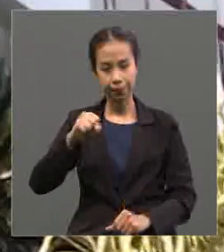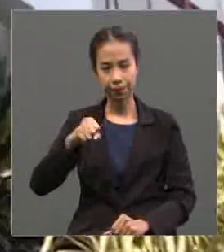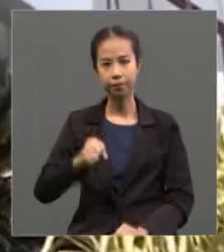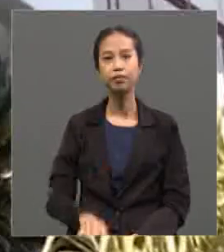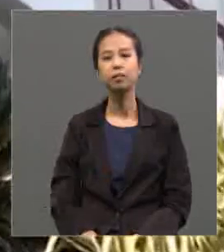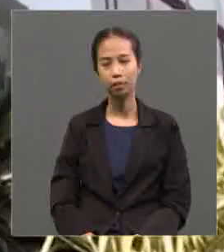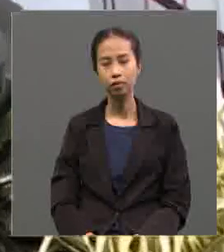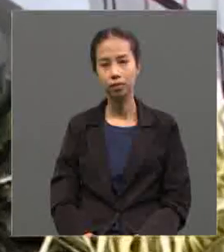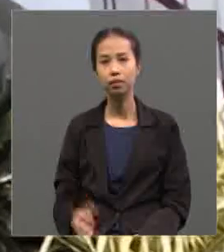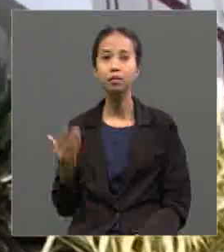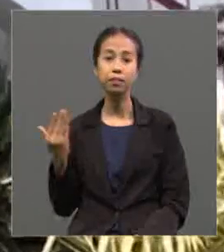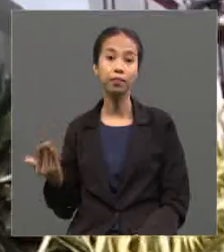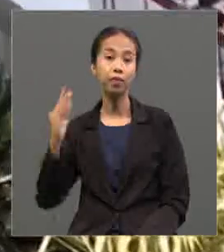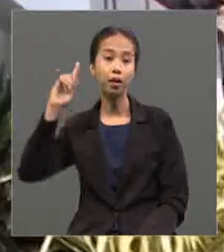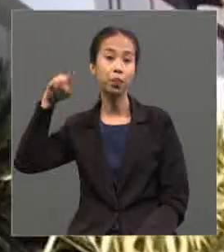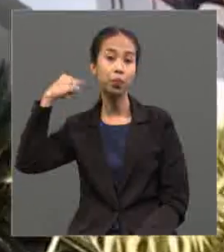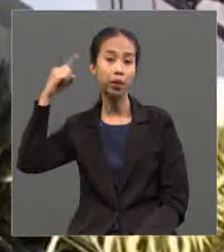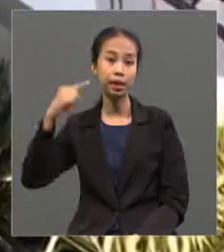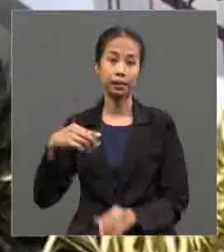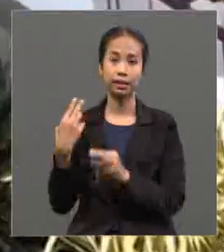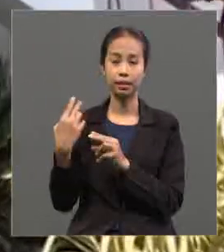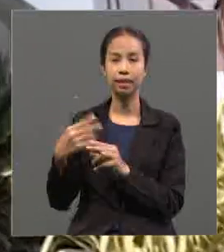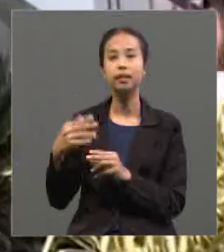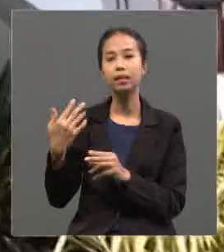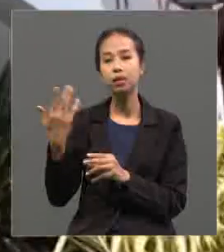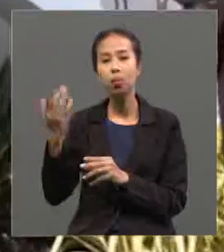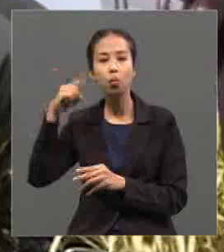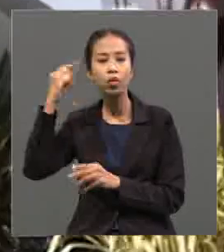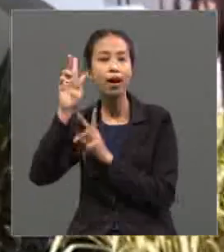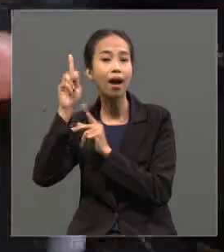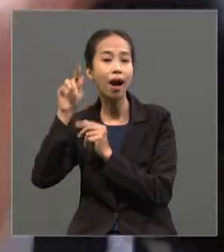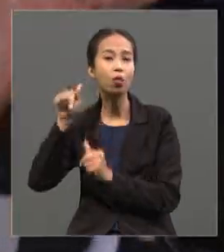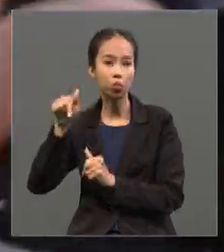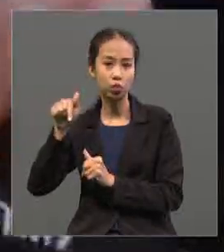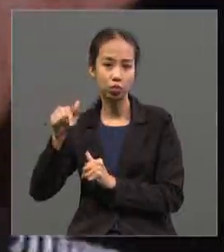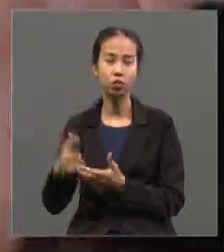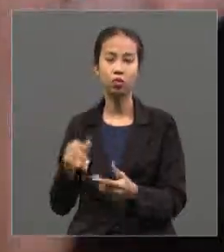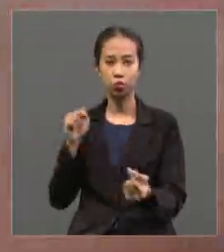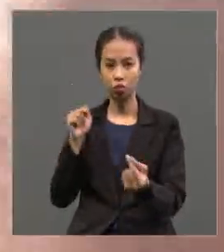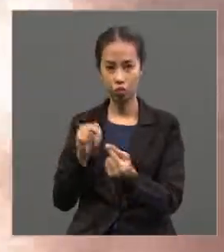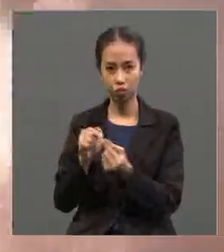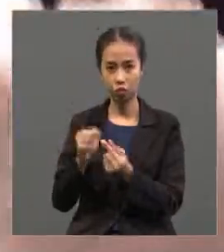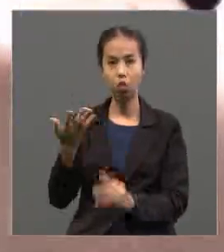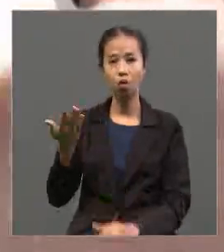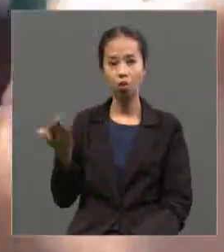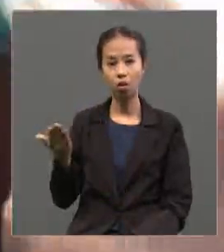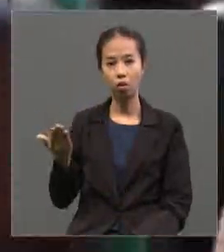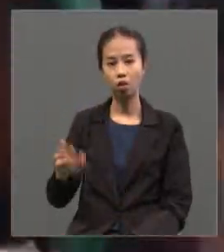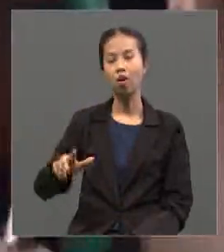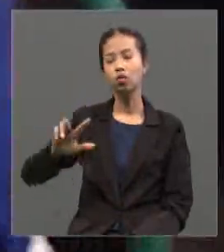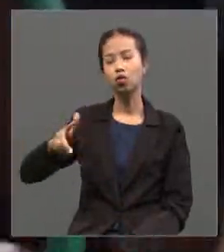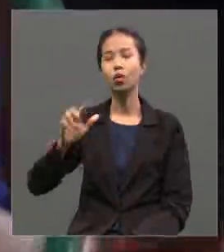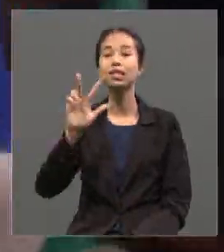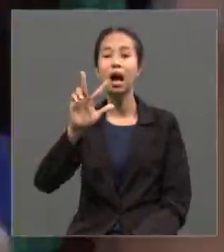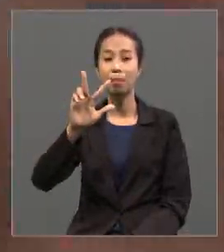ค่ะก็เสียงผู้สื่อข่าวเมื่อสักครู่นี้ก็เป็นคุณวิภาดานิ่มทองเป็นผู้สื่อข่าวจากสถานีโทรทัศน์ช่อง